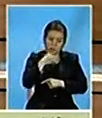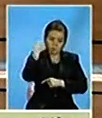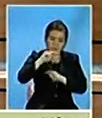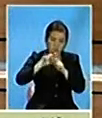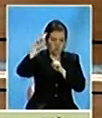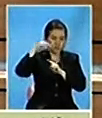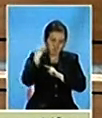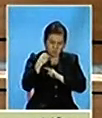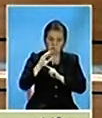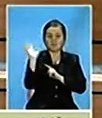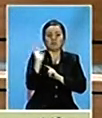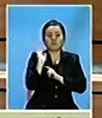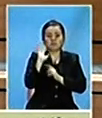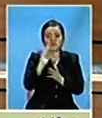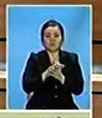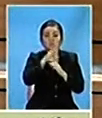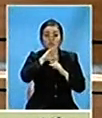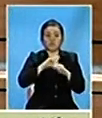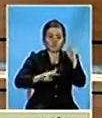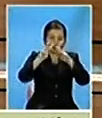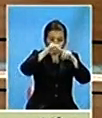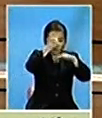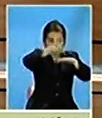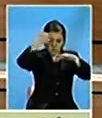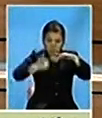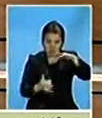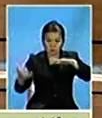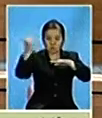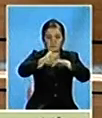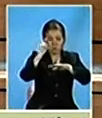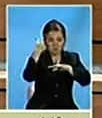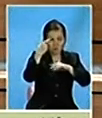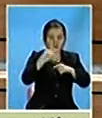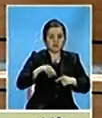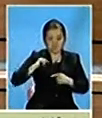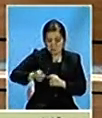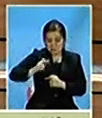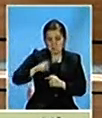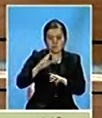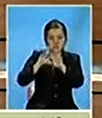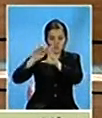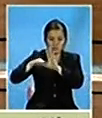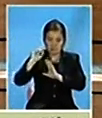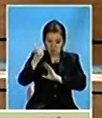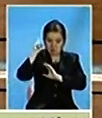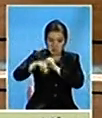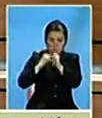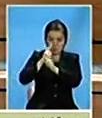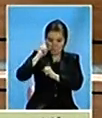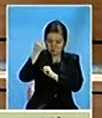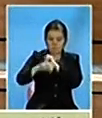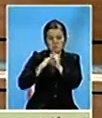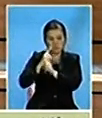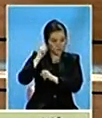สรรหาครั้งหนึ่งว่าง2บางคนสอบ 3-4 ครั้งเสียเวลาเดินทางมามากมายแล้วก็การต่างๆยกย้ายก็ช้าไ